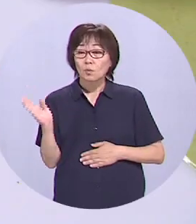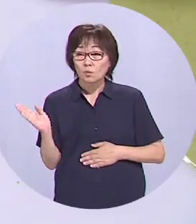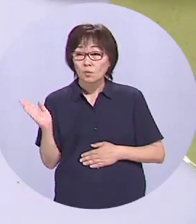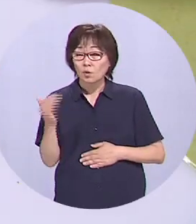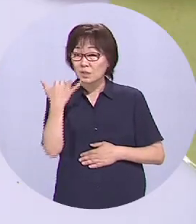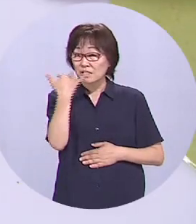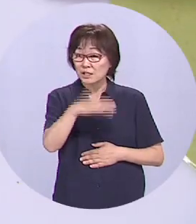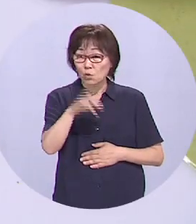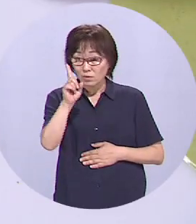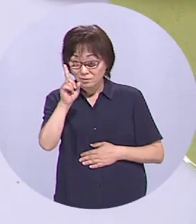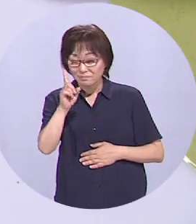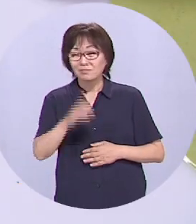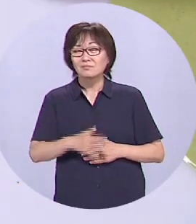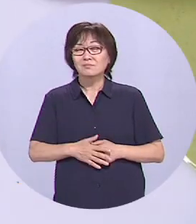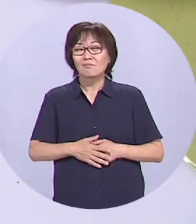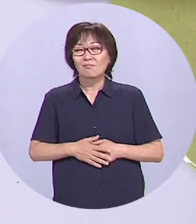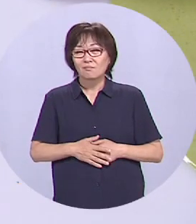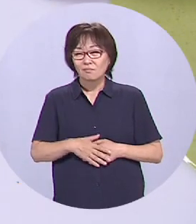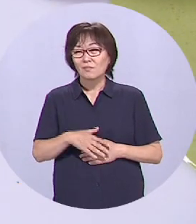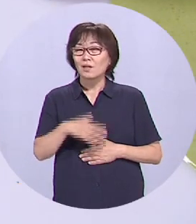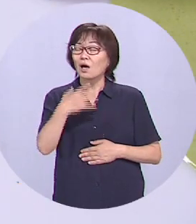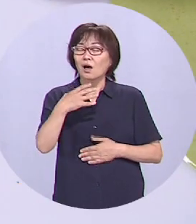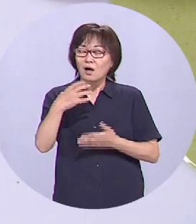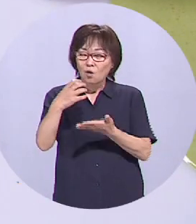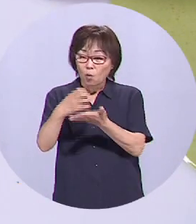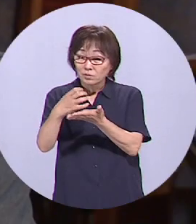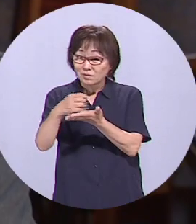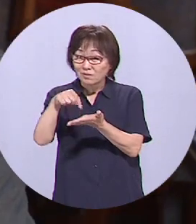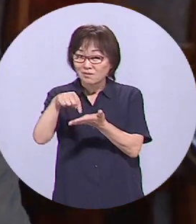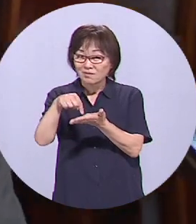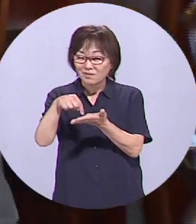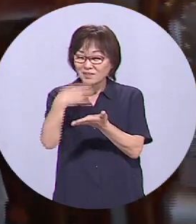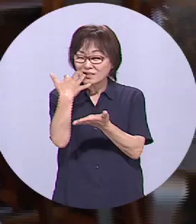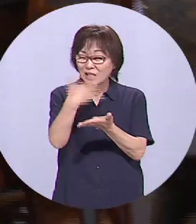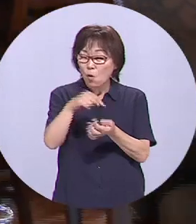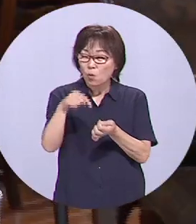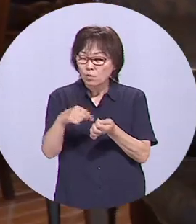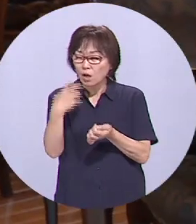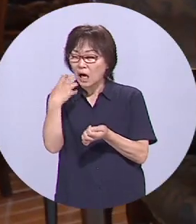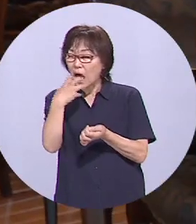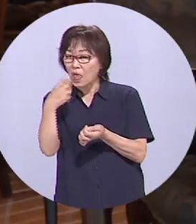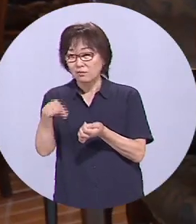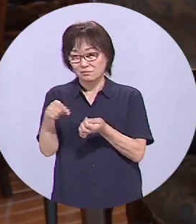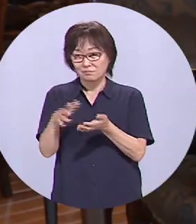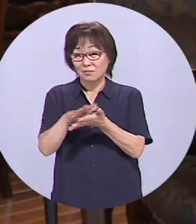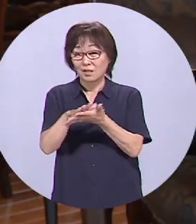して、はい、辛味を加えていただくとソースの、味わいが少し変わりますので。全部ミックスして